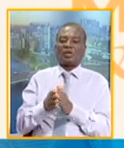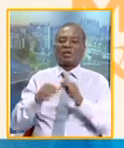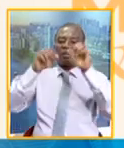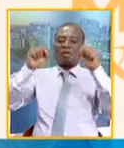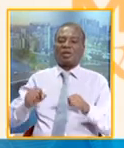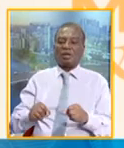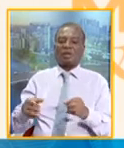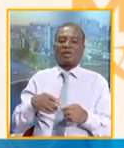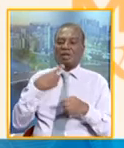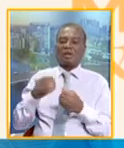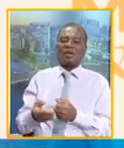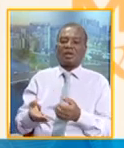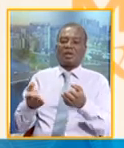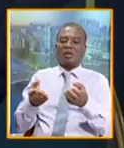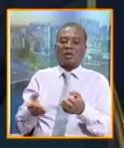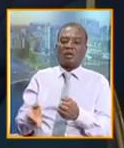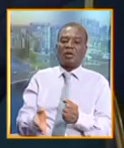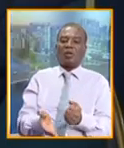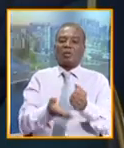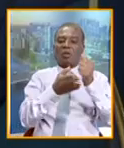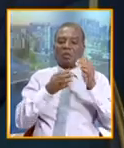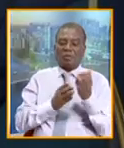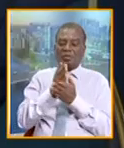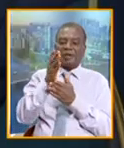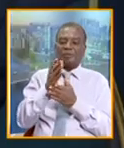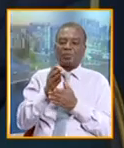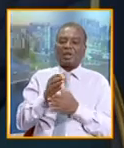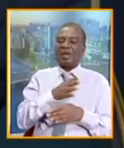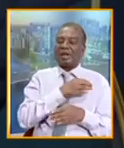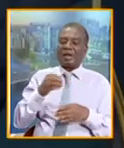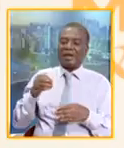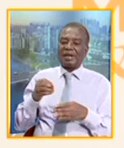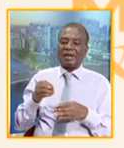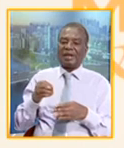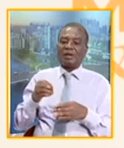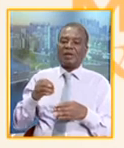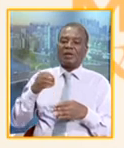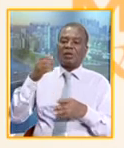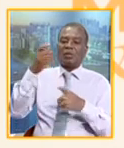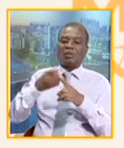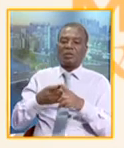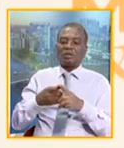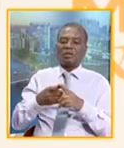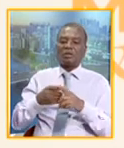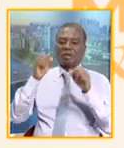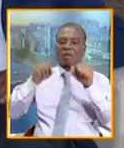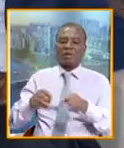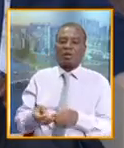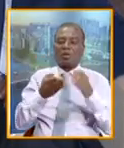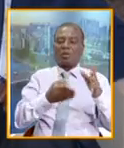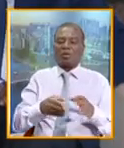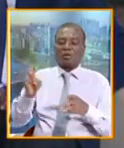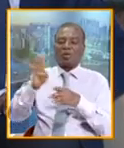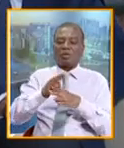porteur. Ensuite, quand on a les capacités de porter le business,